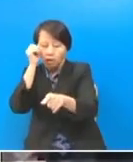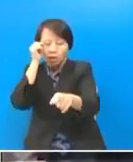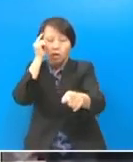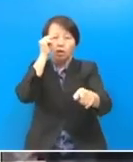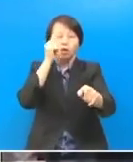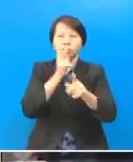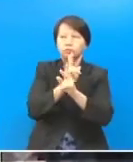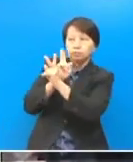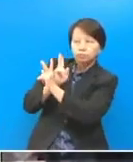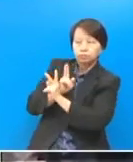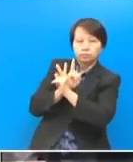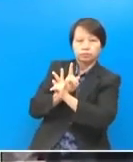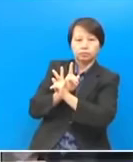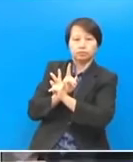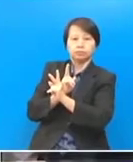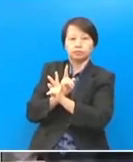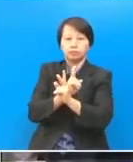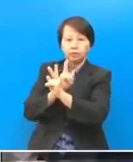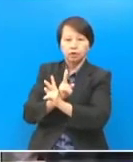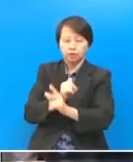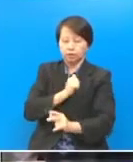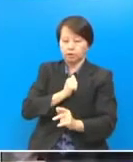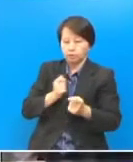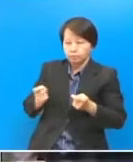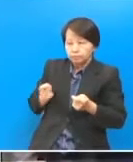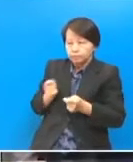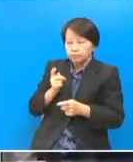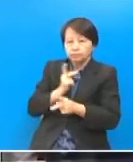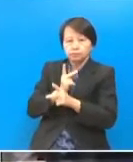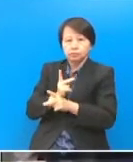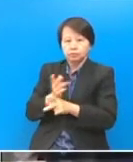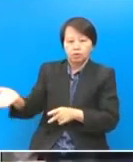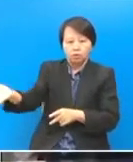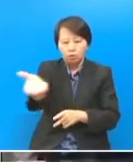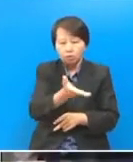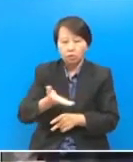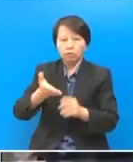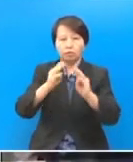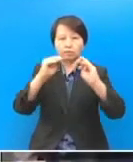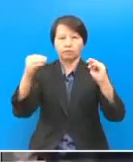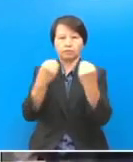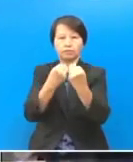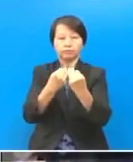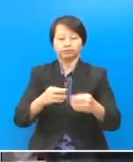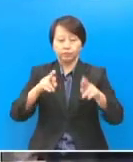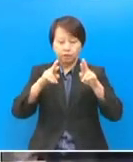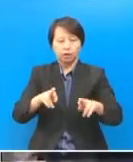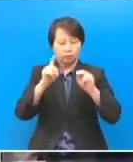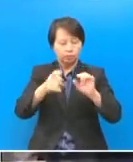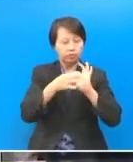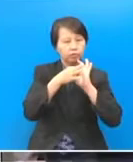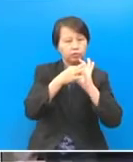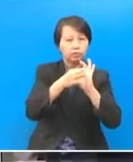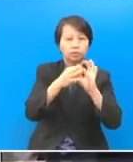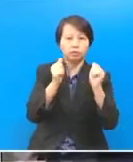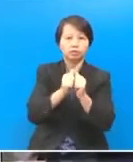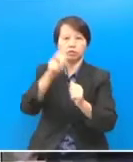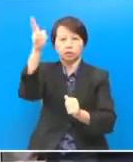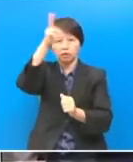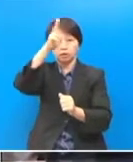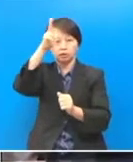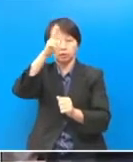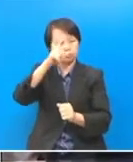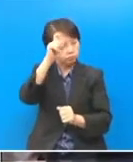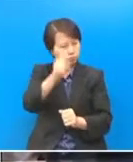kawalan kawalan kediri dalam kalangan masyarakat rakyat pulut bekerjasama dengan kerajaan